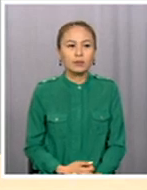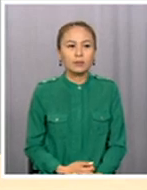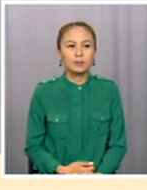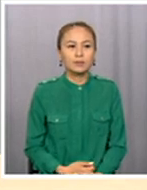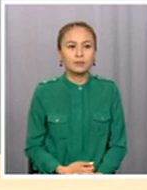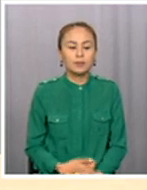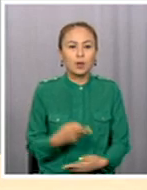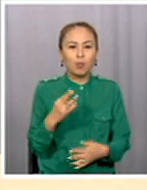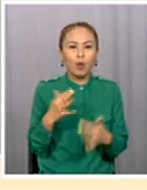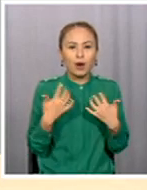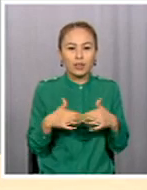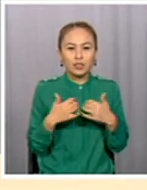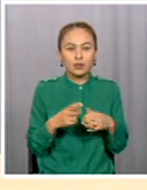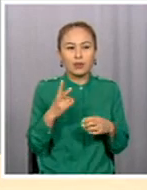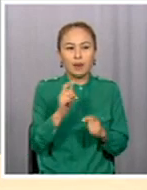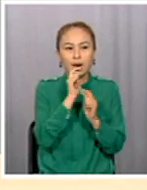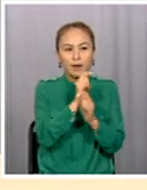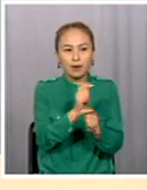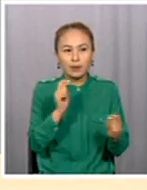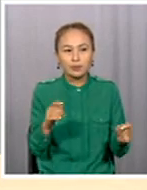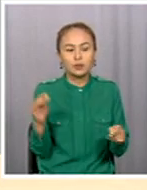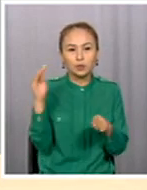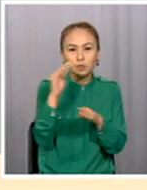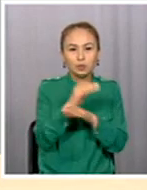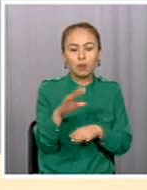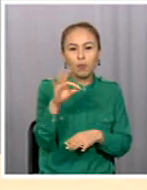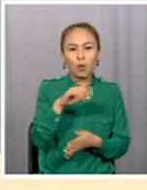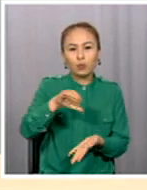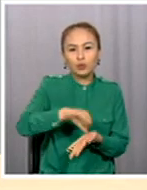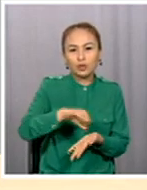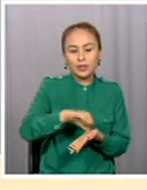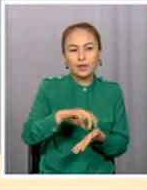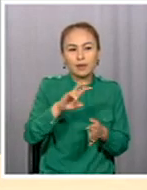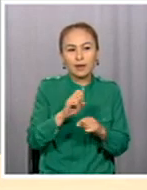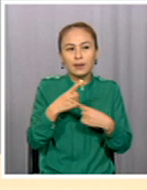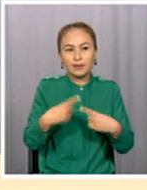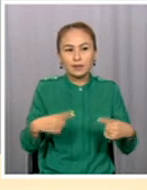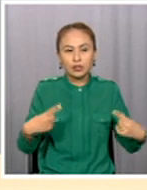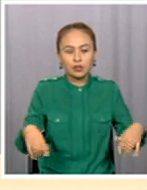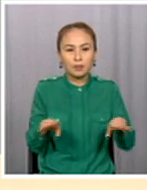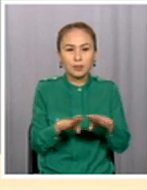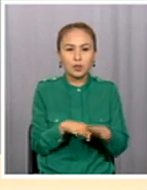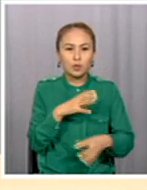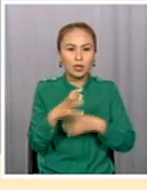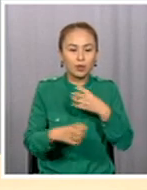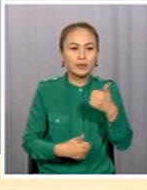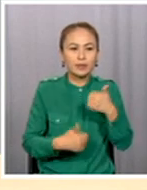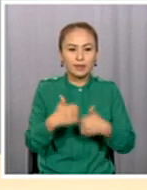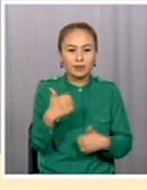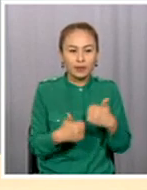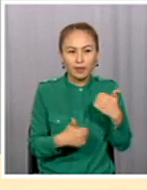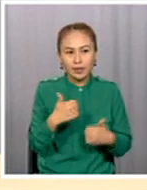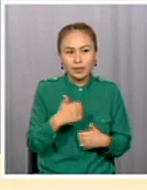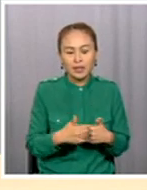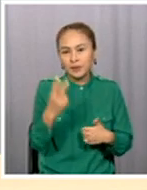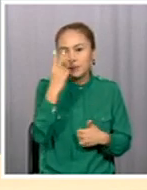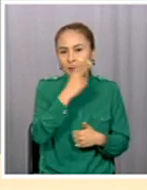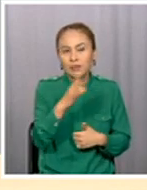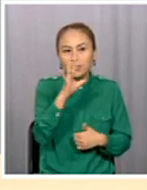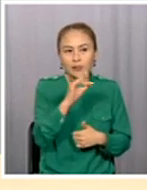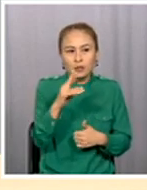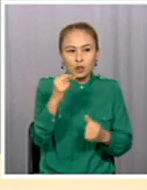По количеству наград, а также по участию на различных международных соревнованиях виды